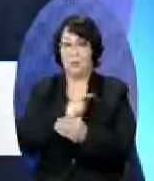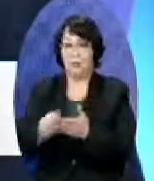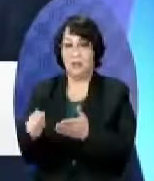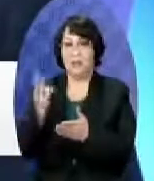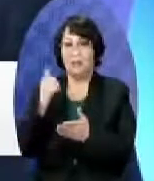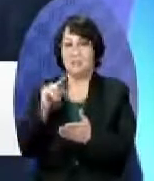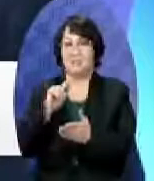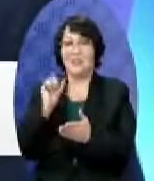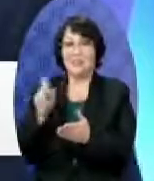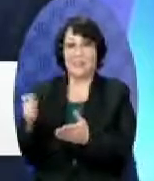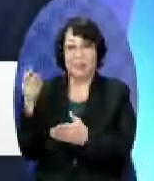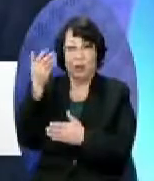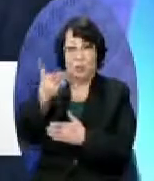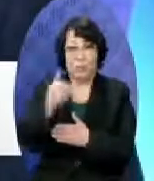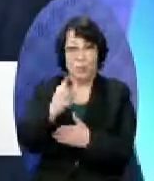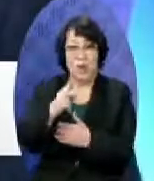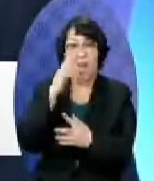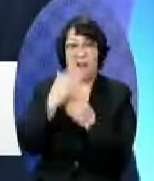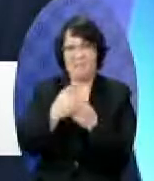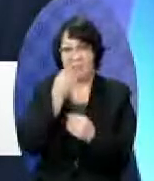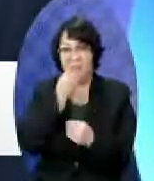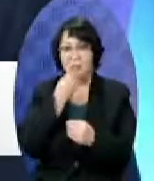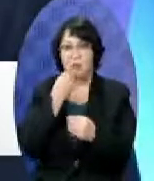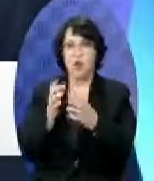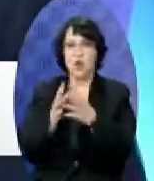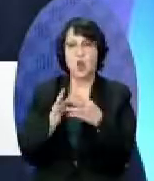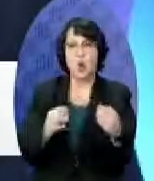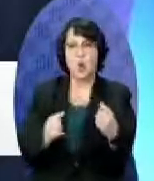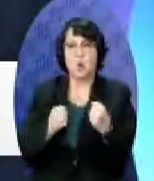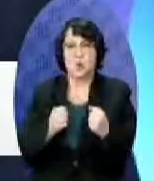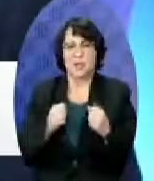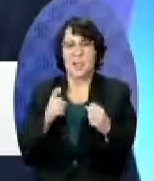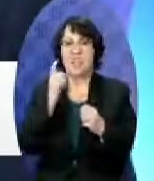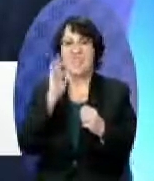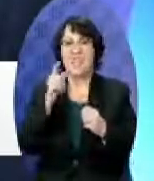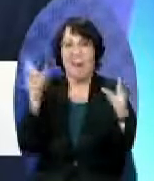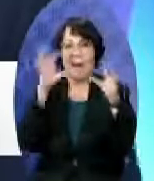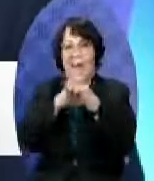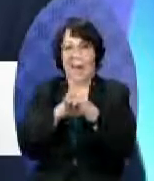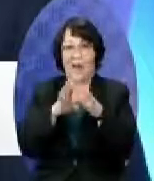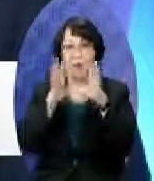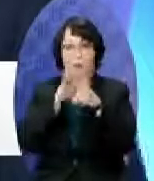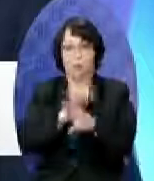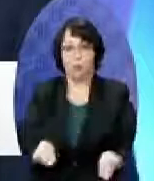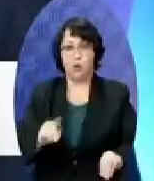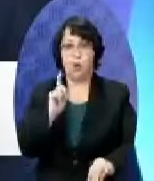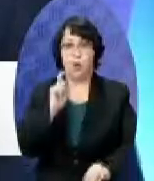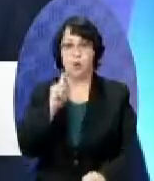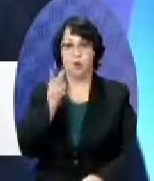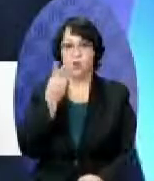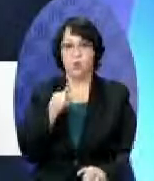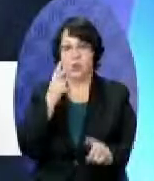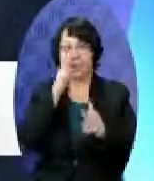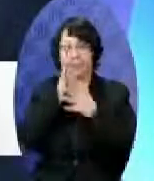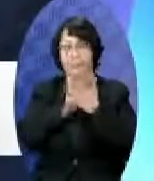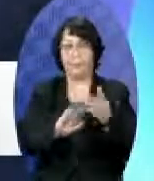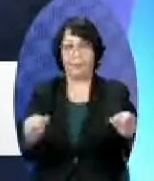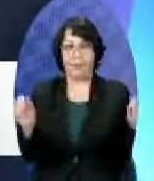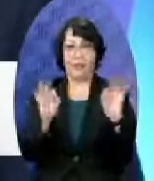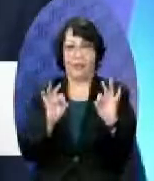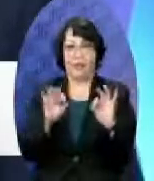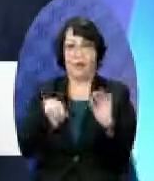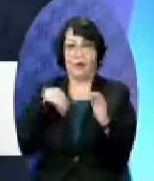тушаалын нөлөөлөлд авч эсвэл авилгал авч хин нэгэн нөлөөлөлд автснаас болж хэргийг хэрэгсэхгүй болох хүчингүй болох юм тохиолдол гэж. Энэ зүгт авах төр биш. Хялтан шатн дээр очихоор